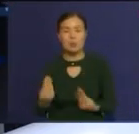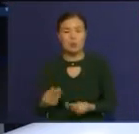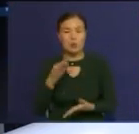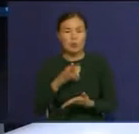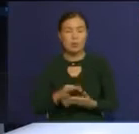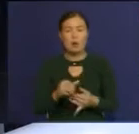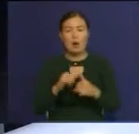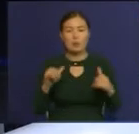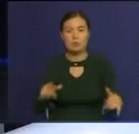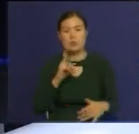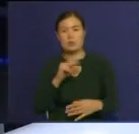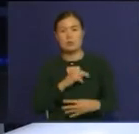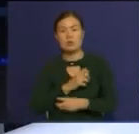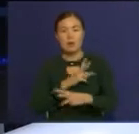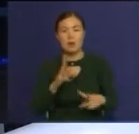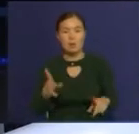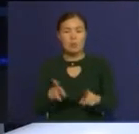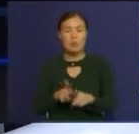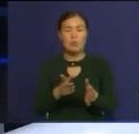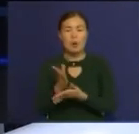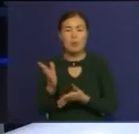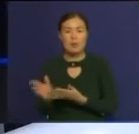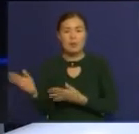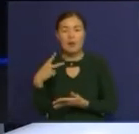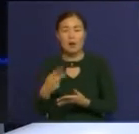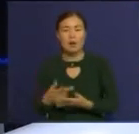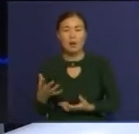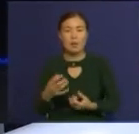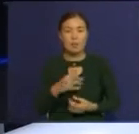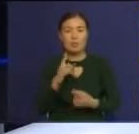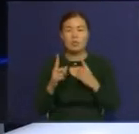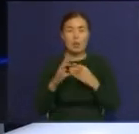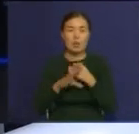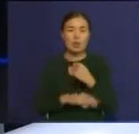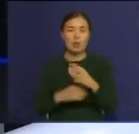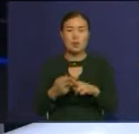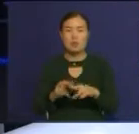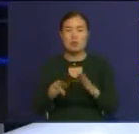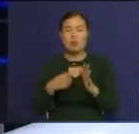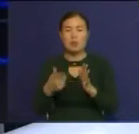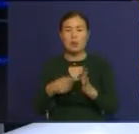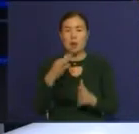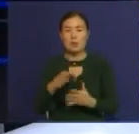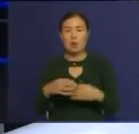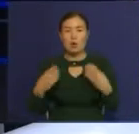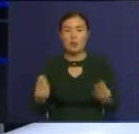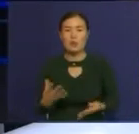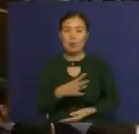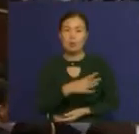жауапкершілікті арттыру, жастарда жұмыспен қамту секілді бағыттар алынды. Жиын соңында қатысушылар тарапынан қойылған сұрақтарға жауап берілді.